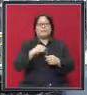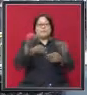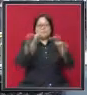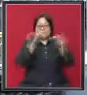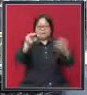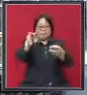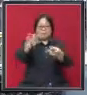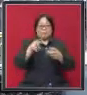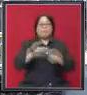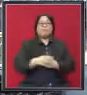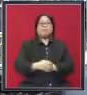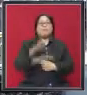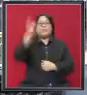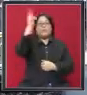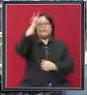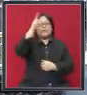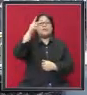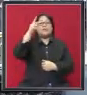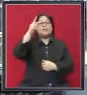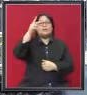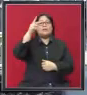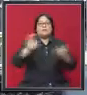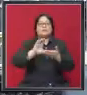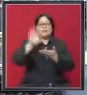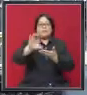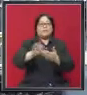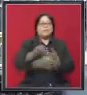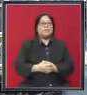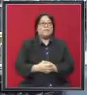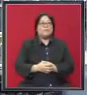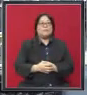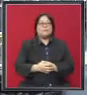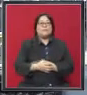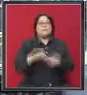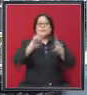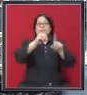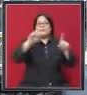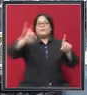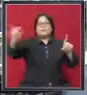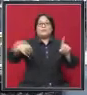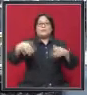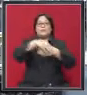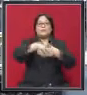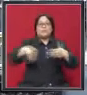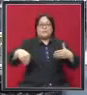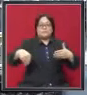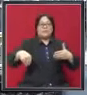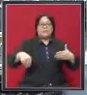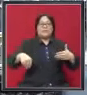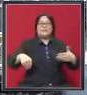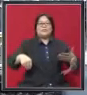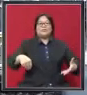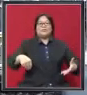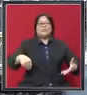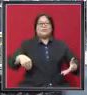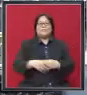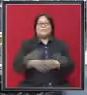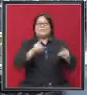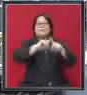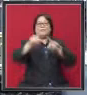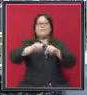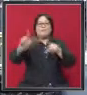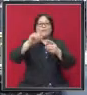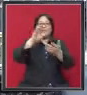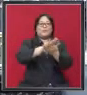saya petik kata-katanya, kerajaan memperuntukkan sebanyak 100 juta ringgit di bawah komponen selenggara semua